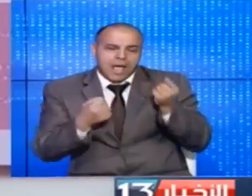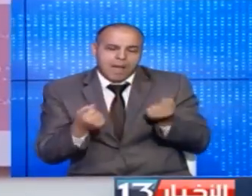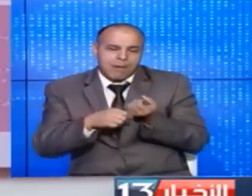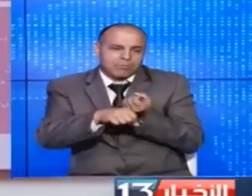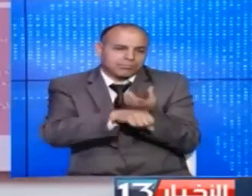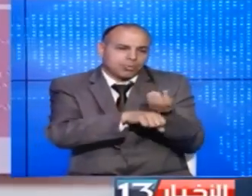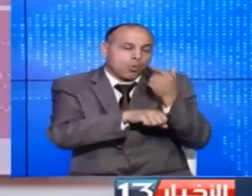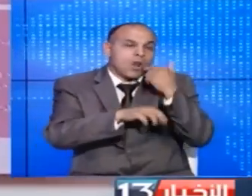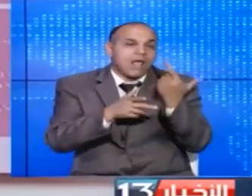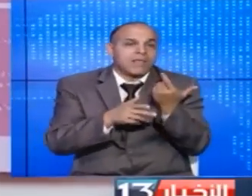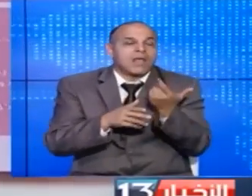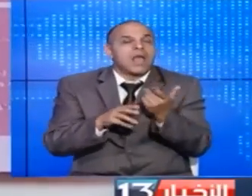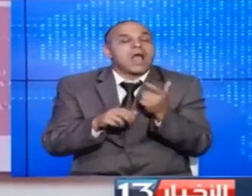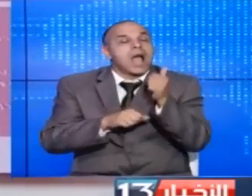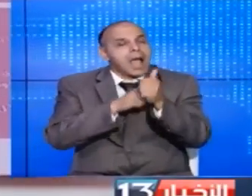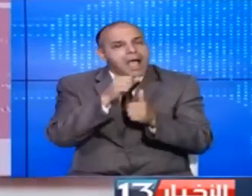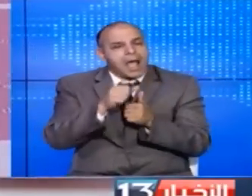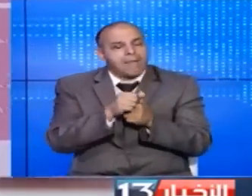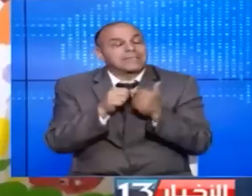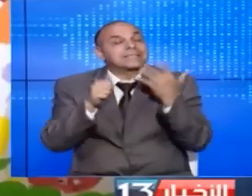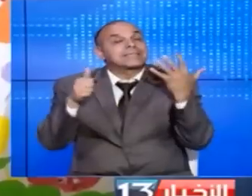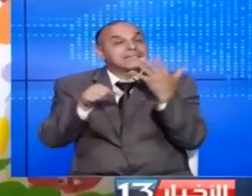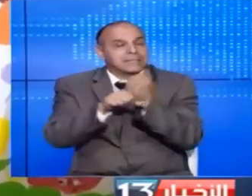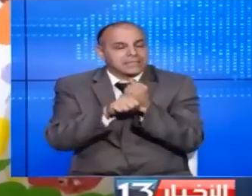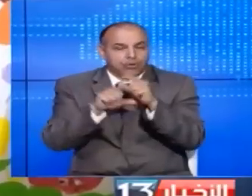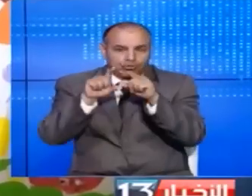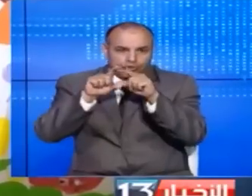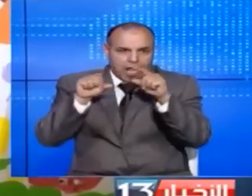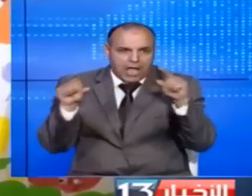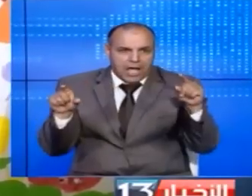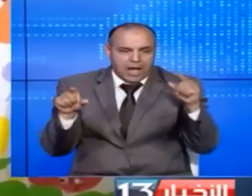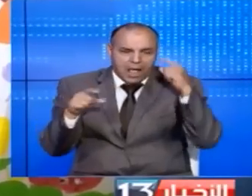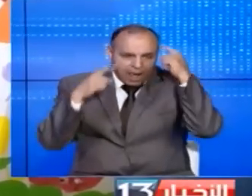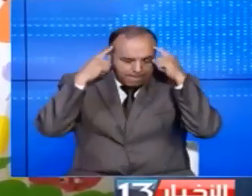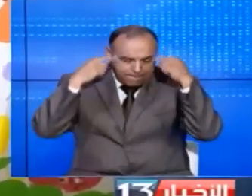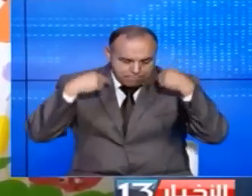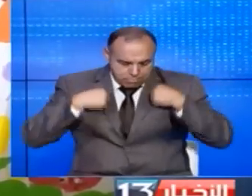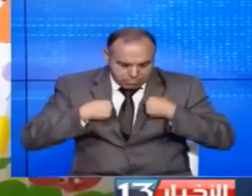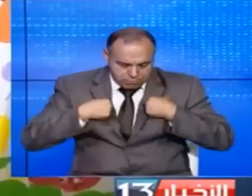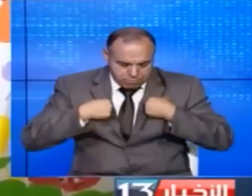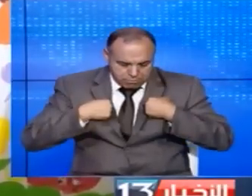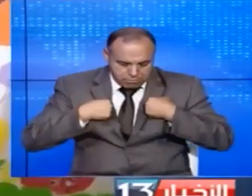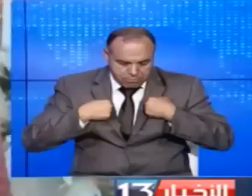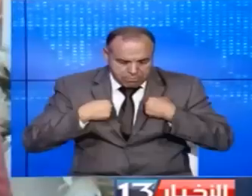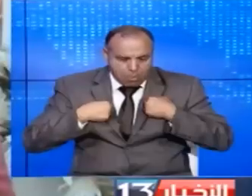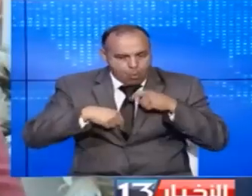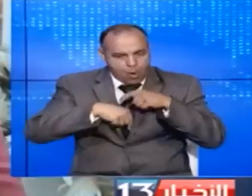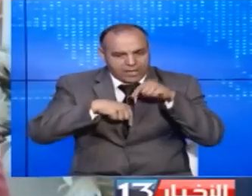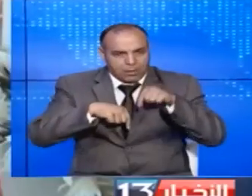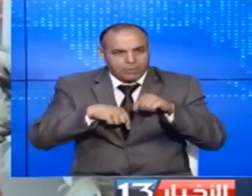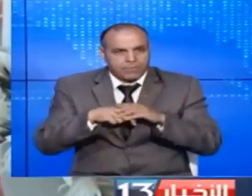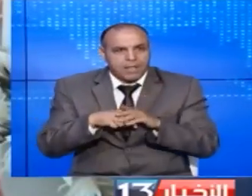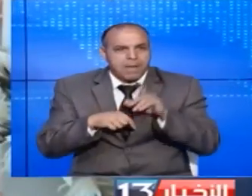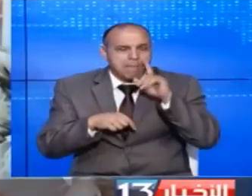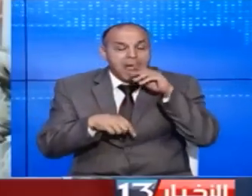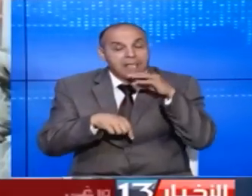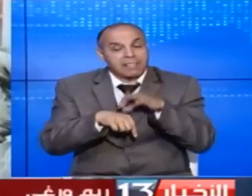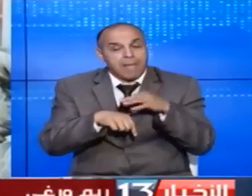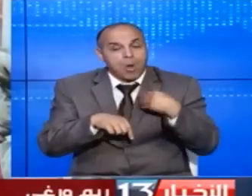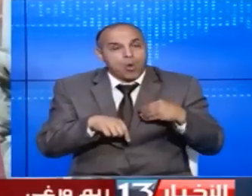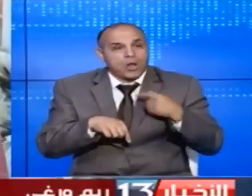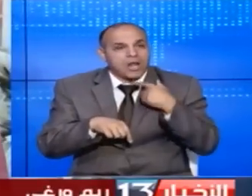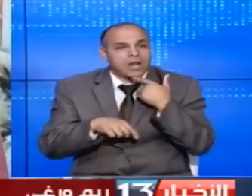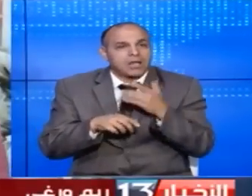توعوية في دورتها السنوية السادسة تحت شعار خمم في روحك راهو قيد. والمرأة اللي تعبة برشا خاصة